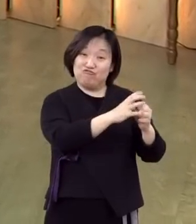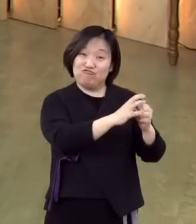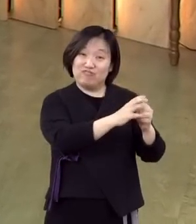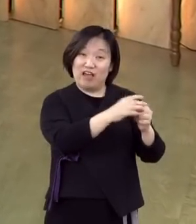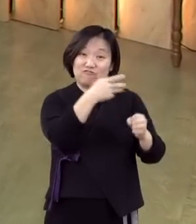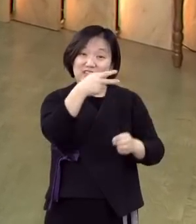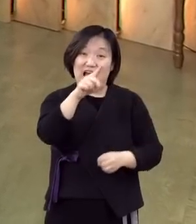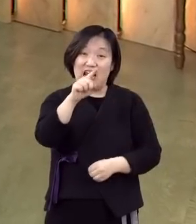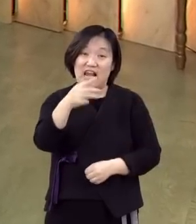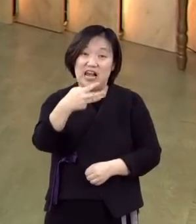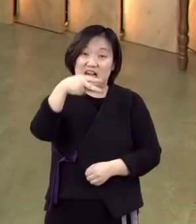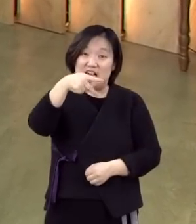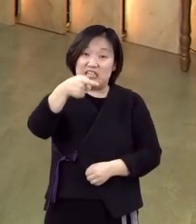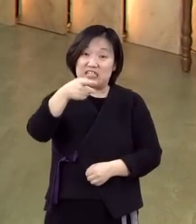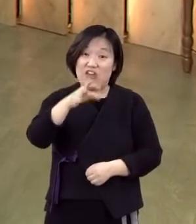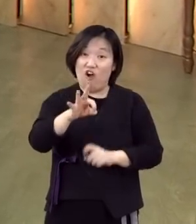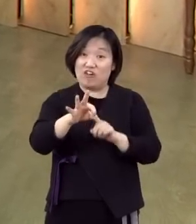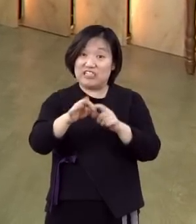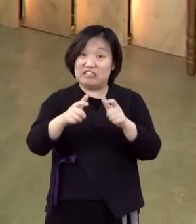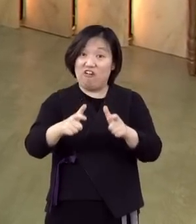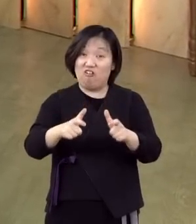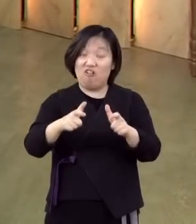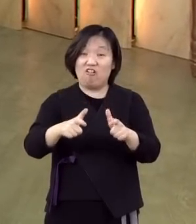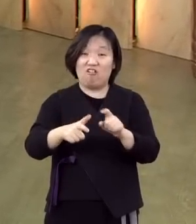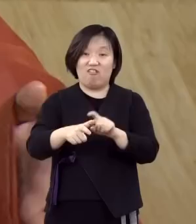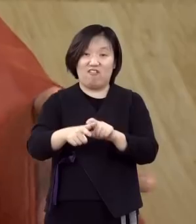있는달성아시죠?달성 .